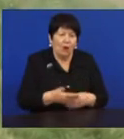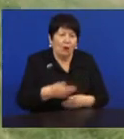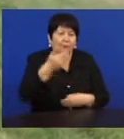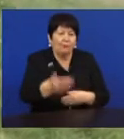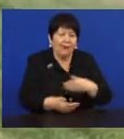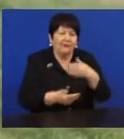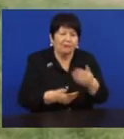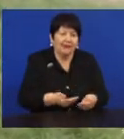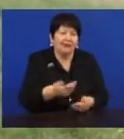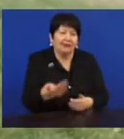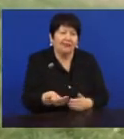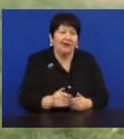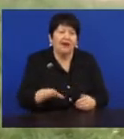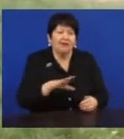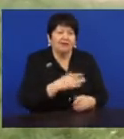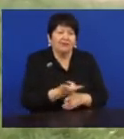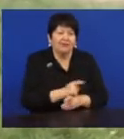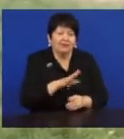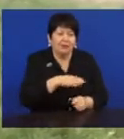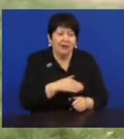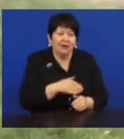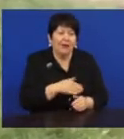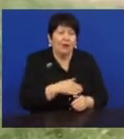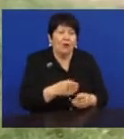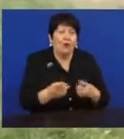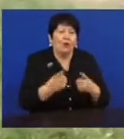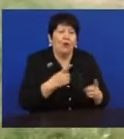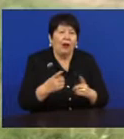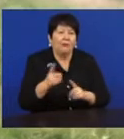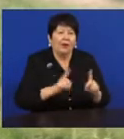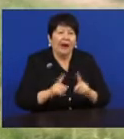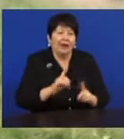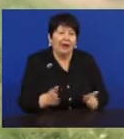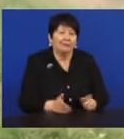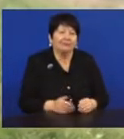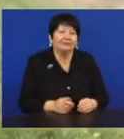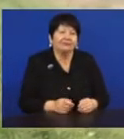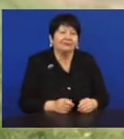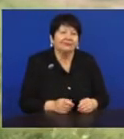înainte. Și atunci va fi o colaborare și